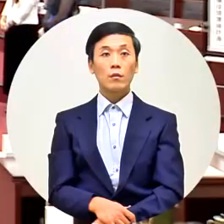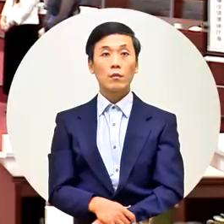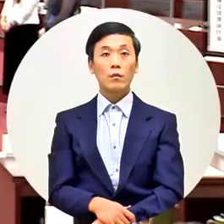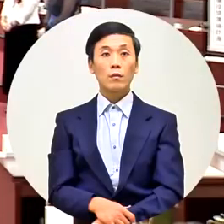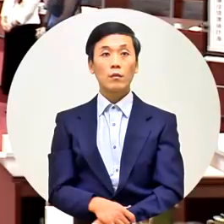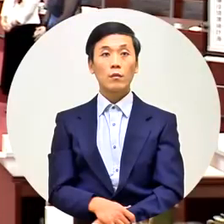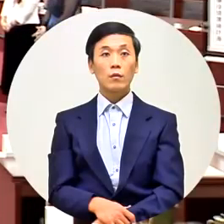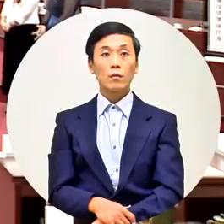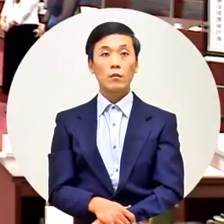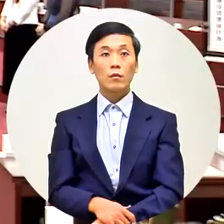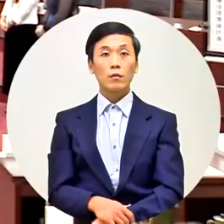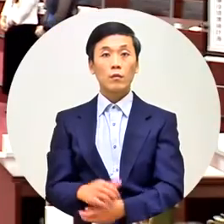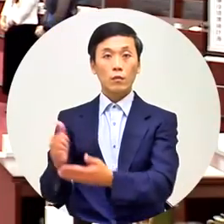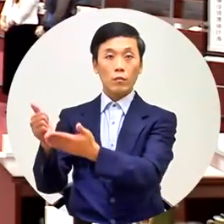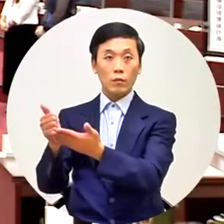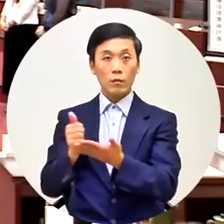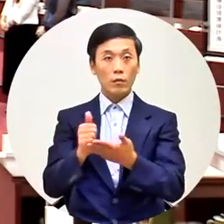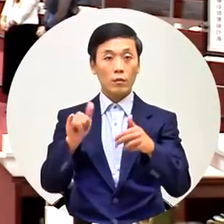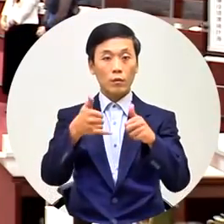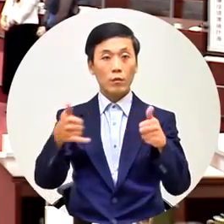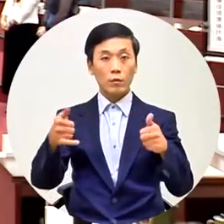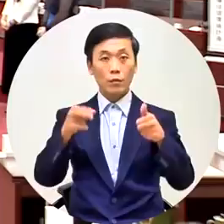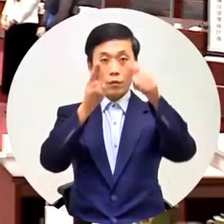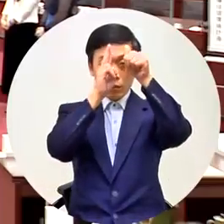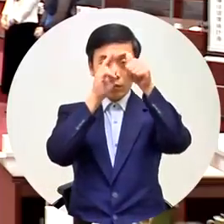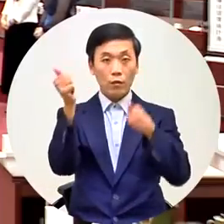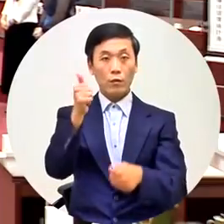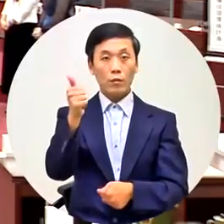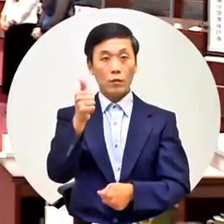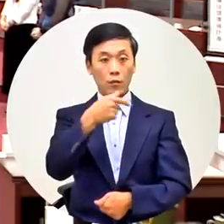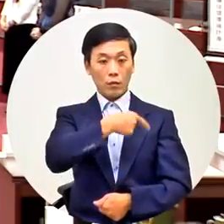请许坤元议员领取选票。